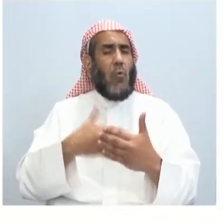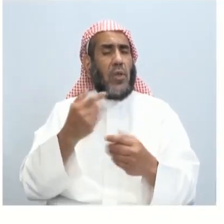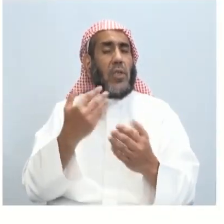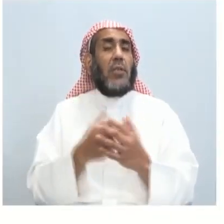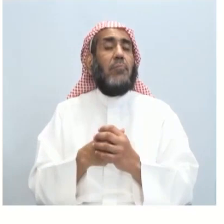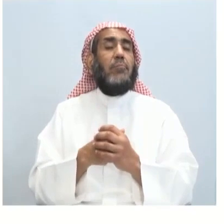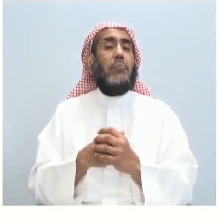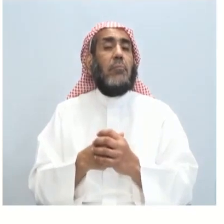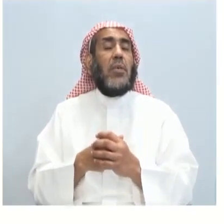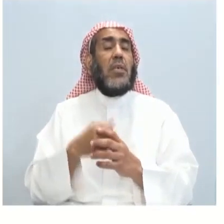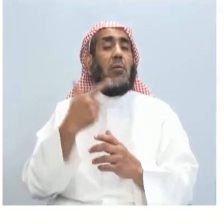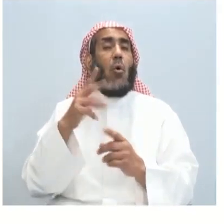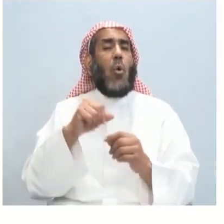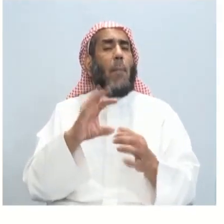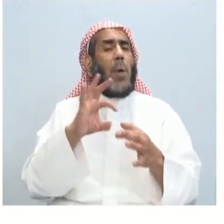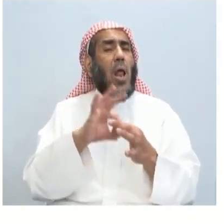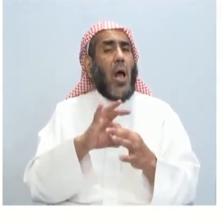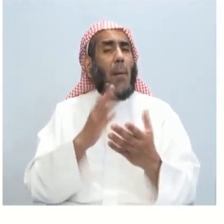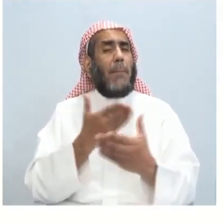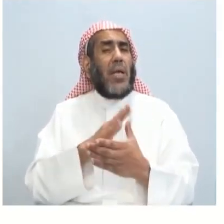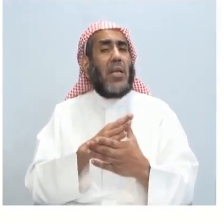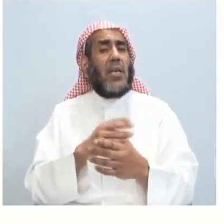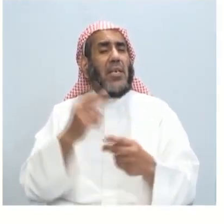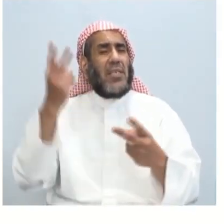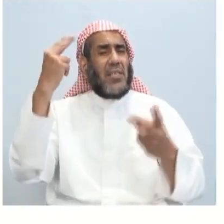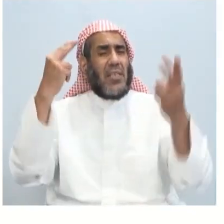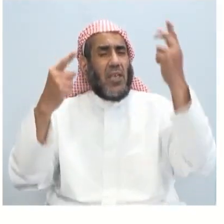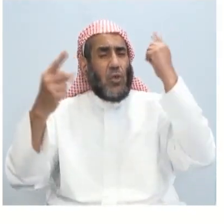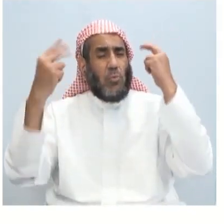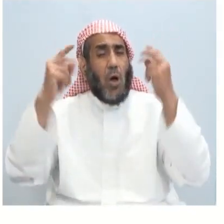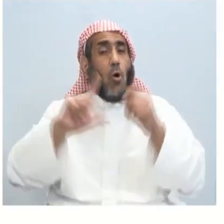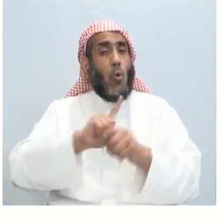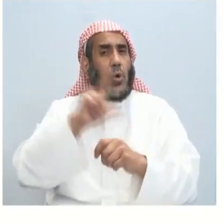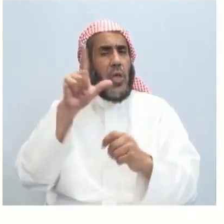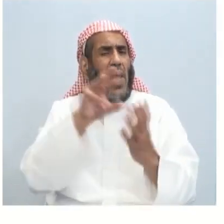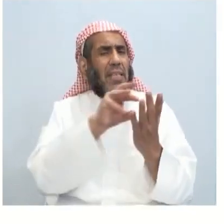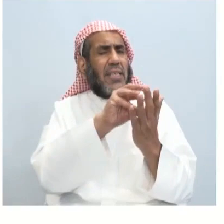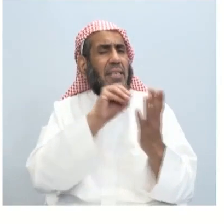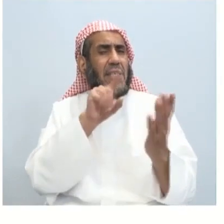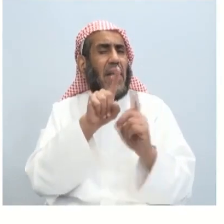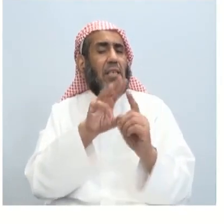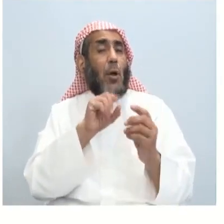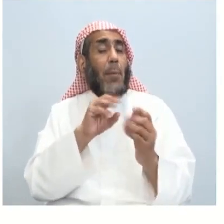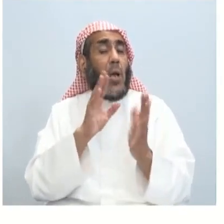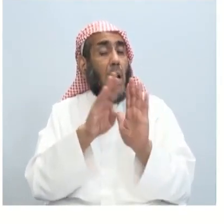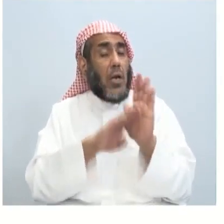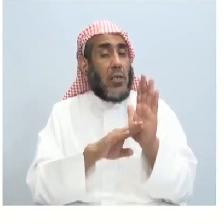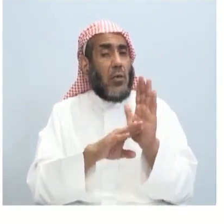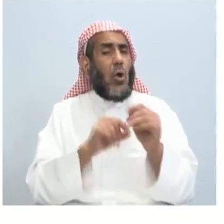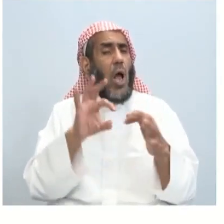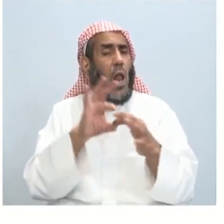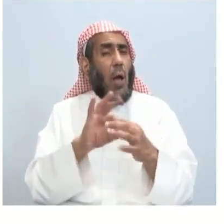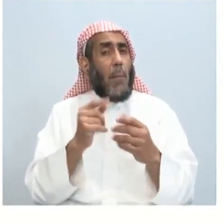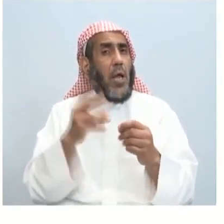حديثا سابعا هنا ما العلاقه بين التجربه وصحه الاستنتاج ايضا من خلال النص هناك